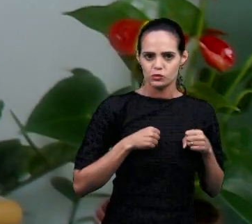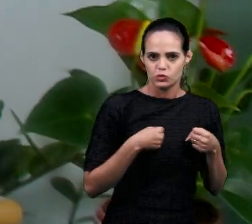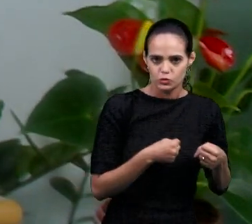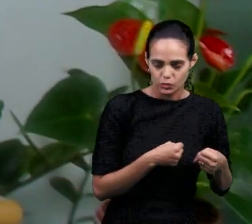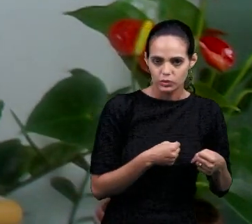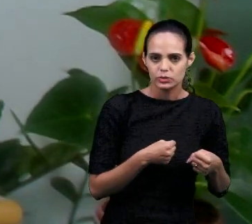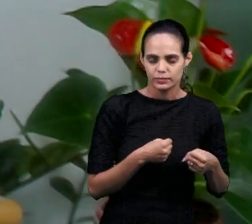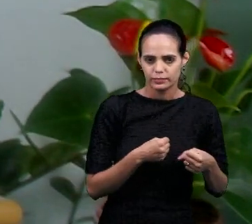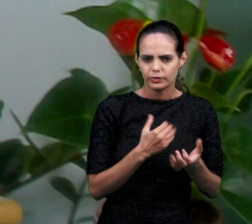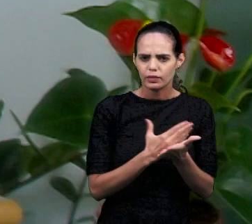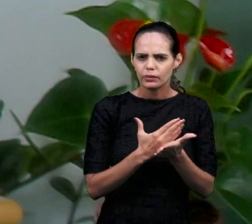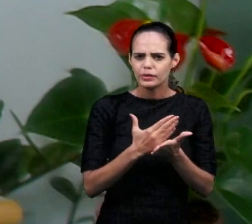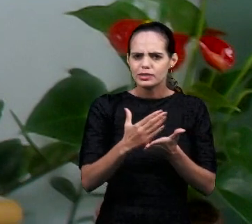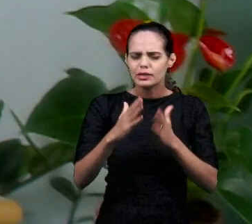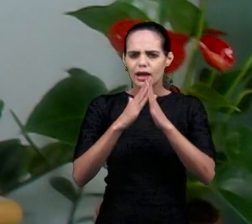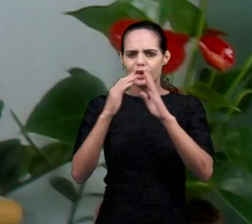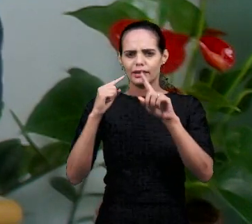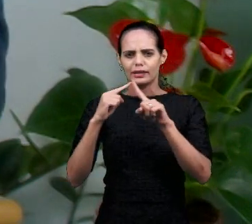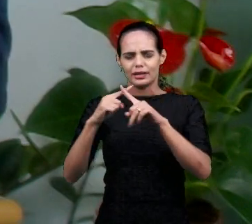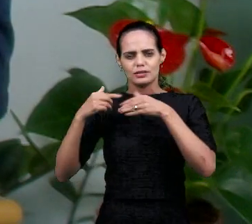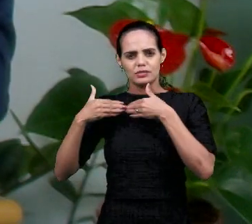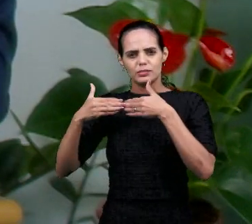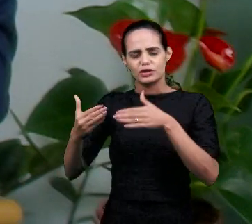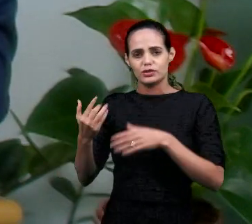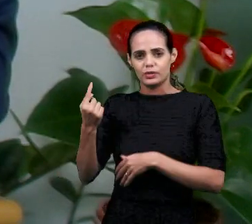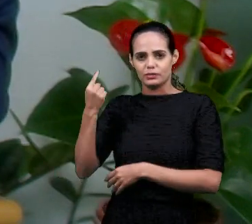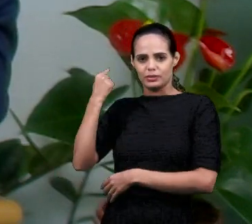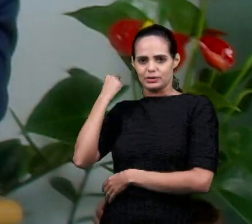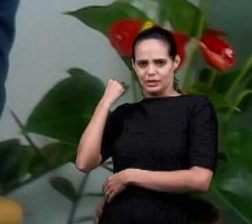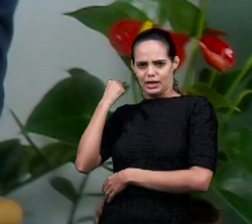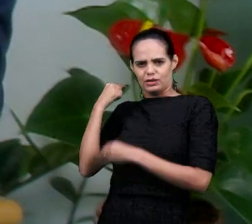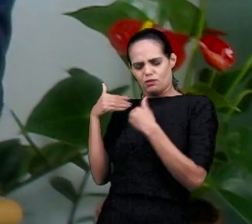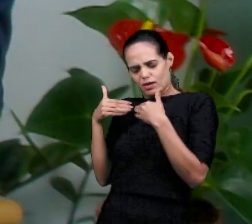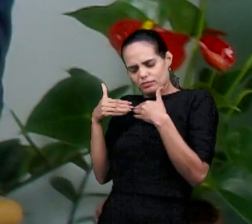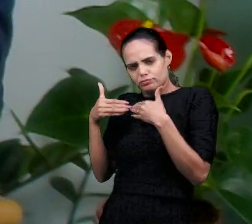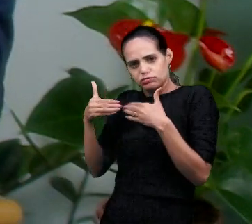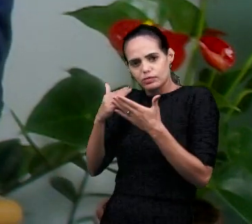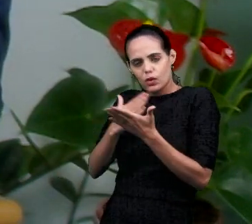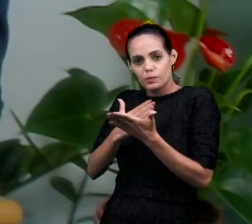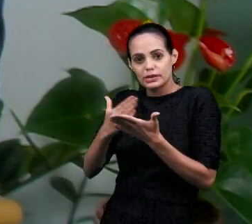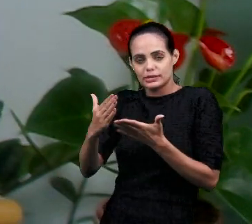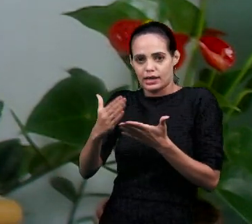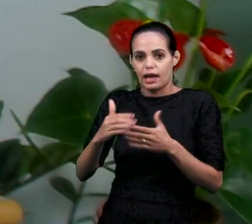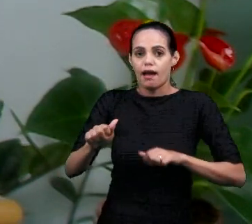ses premiers pas. Donc on va voir en Actes chapitre 15,